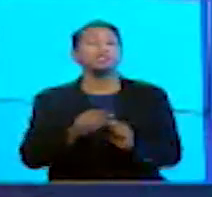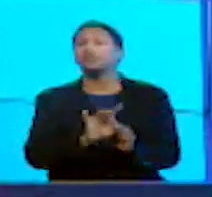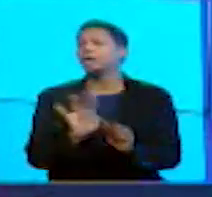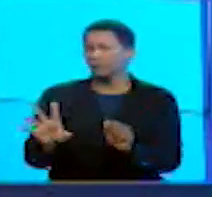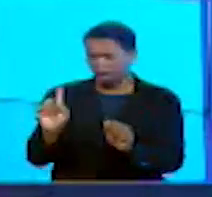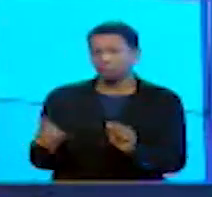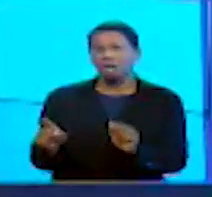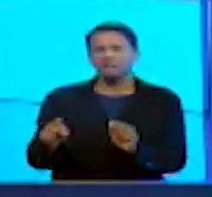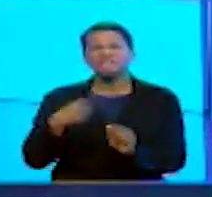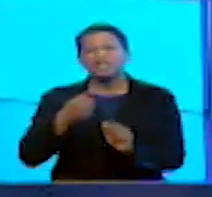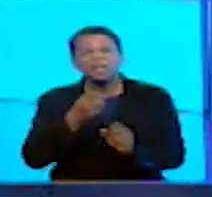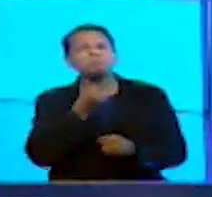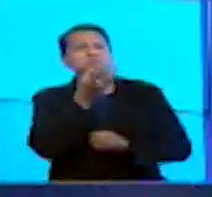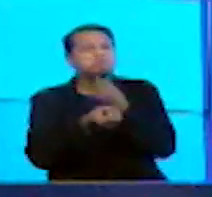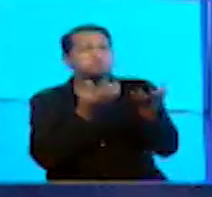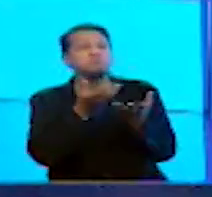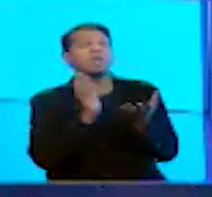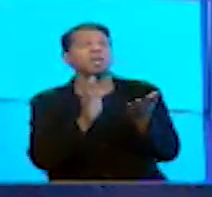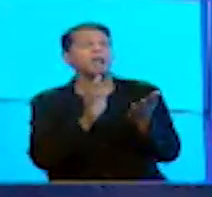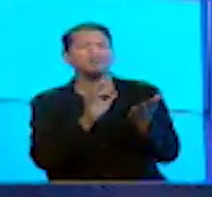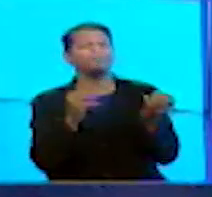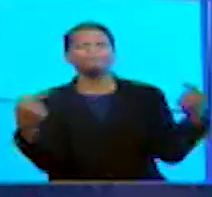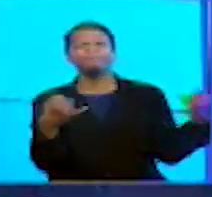sering mengeluarkan kebijakan kontroversi.